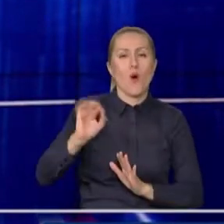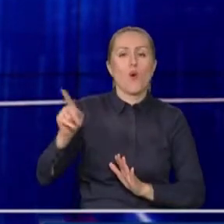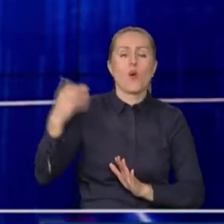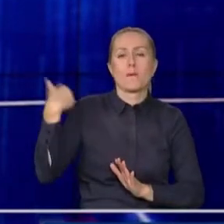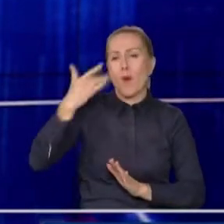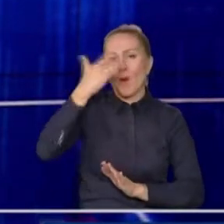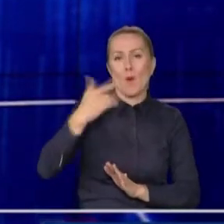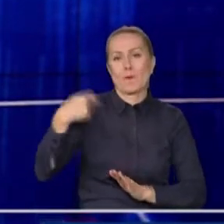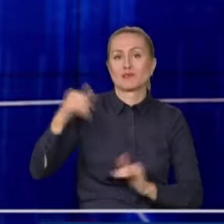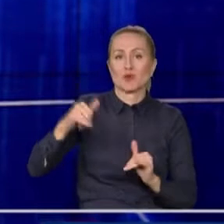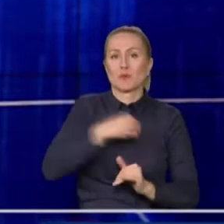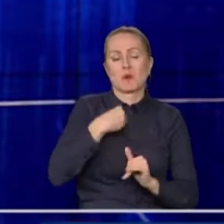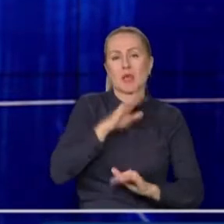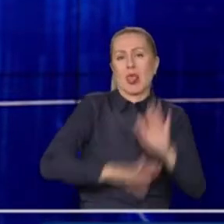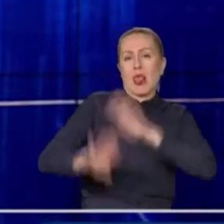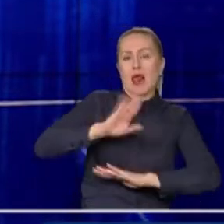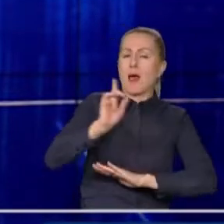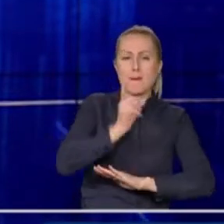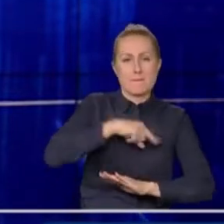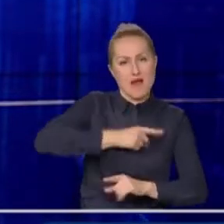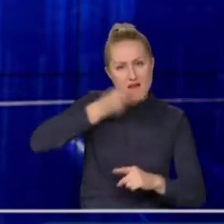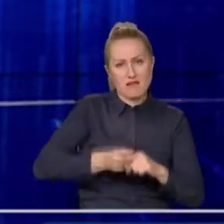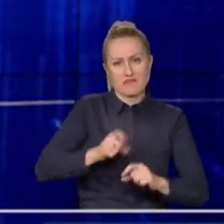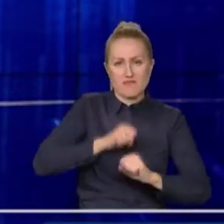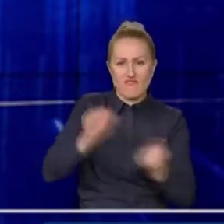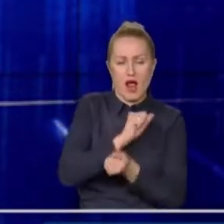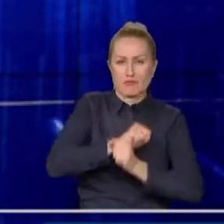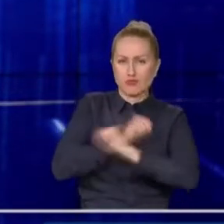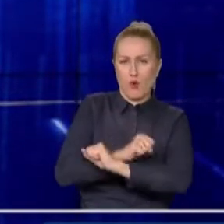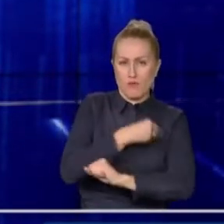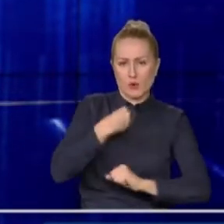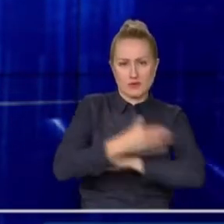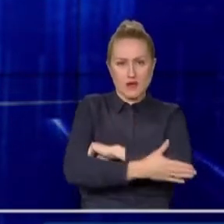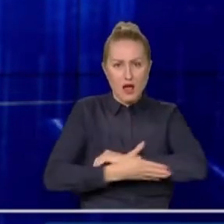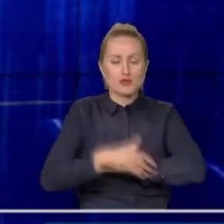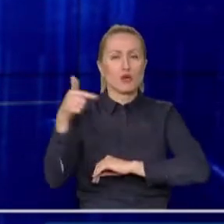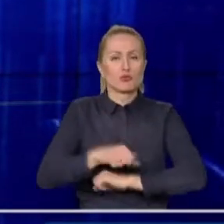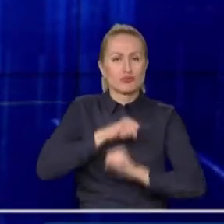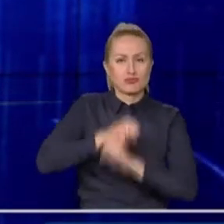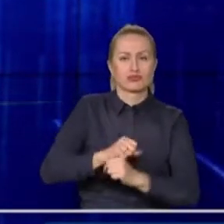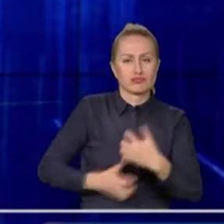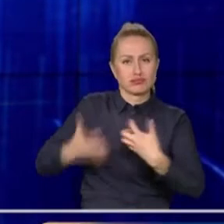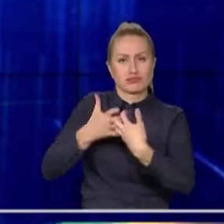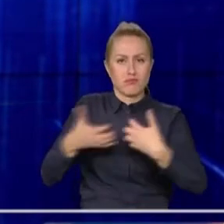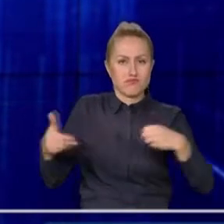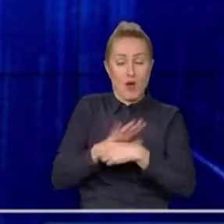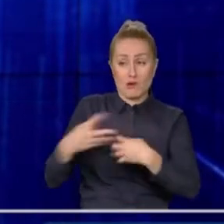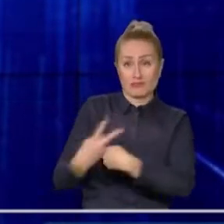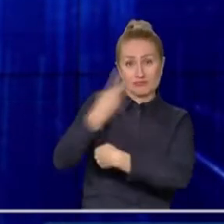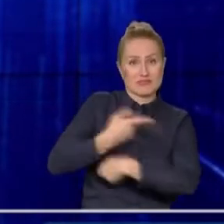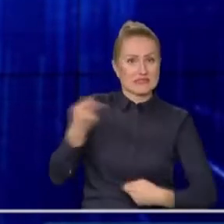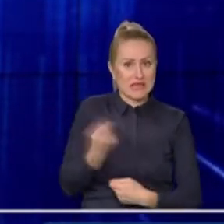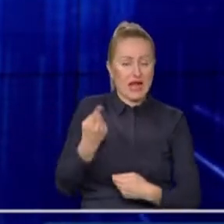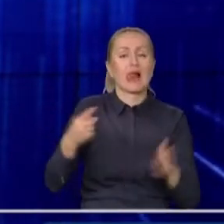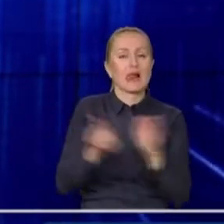być może Polska się cofa. My musimy twardo bronić naszej granicy, twardo bronić jej integralności. Nie możemy dopuścić